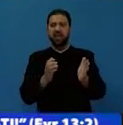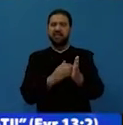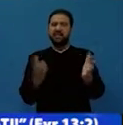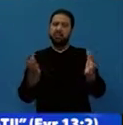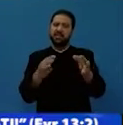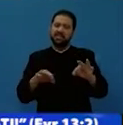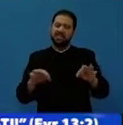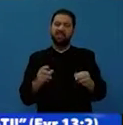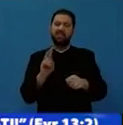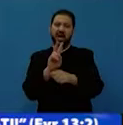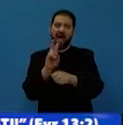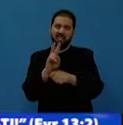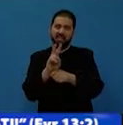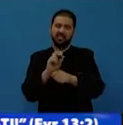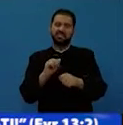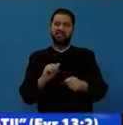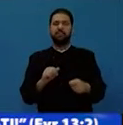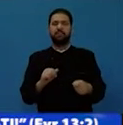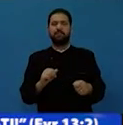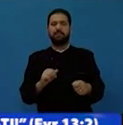foarte atenți